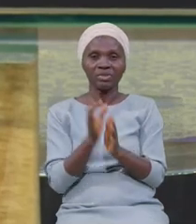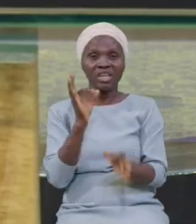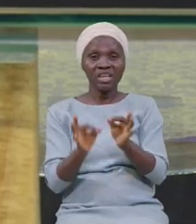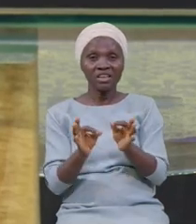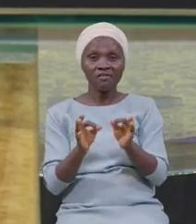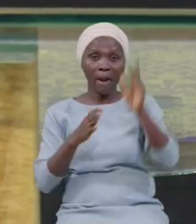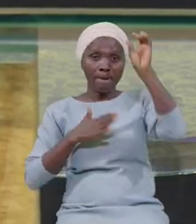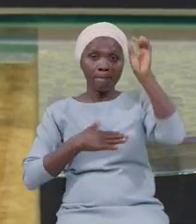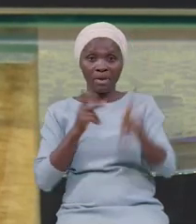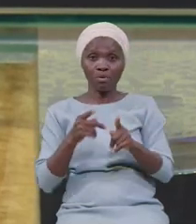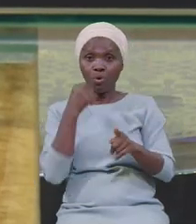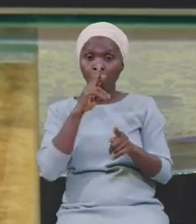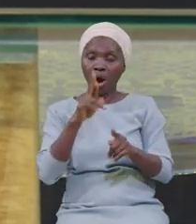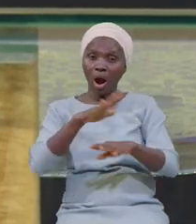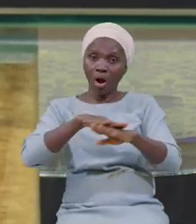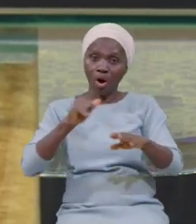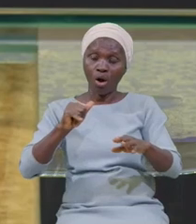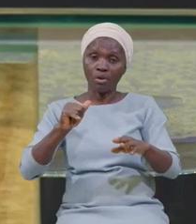Si mon peuple, sur qui est invoqué mon nom,